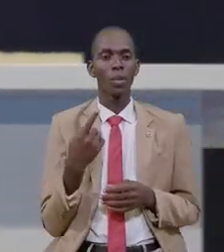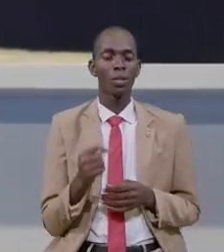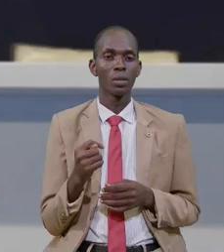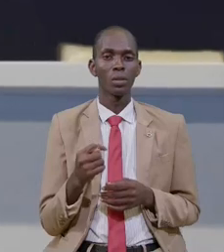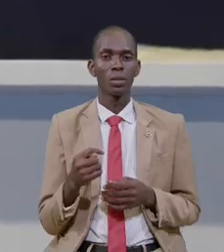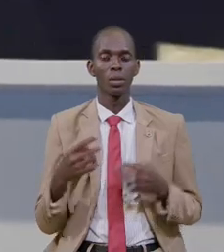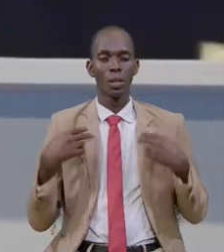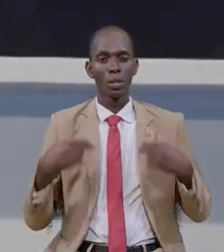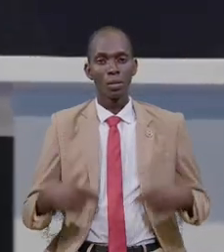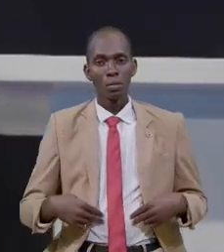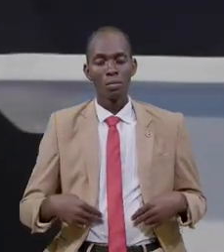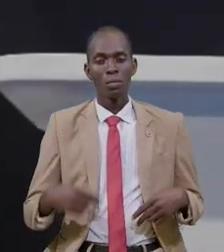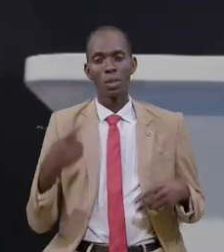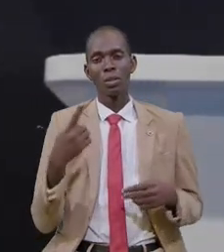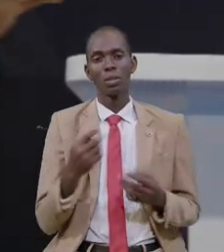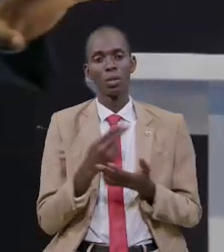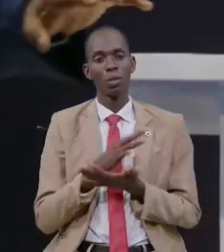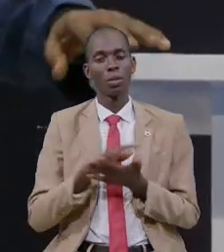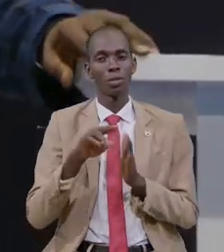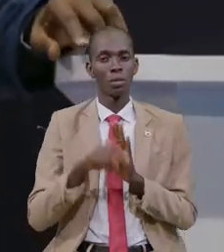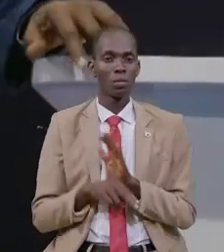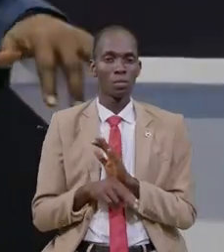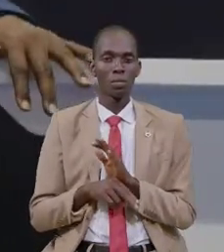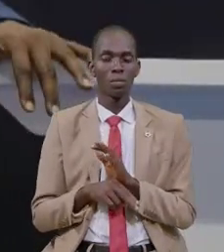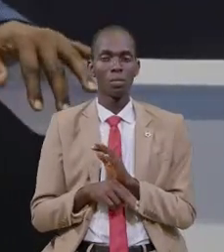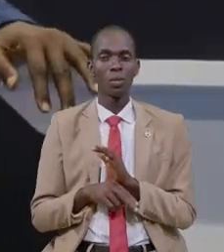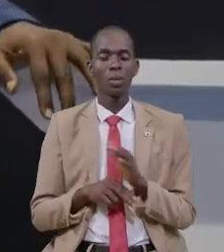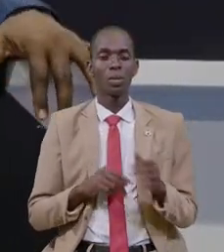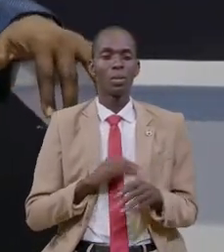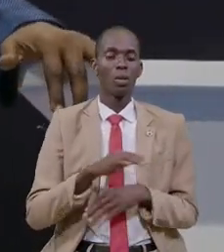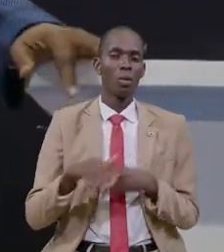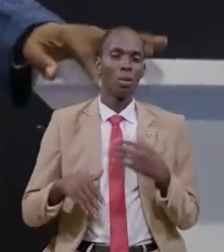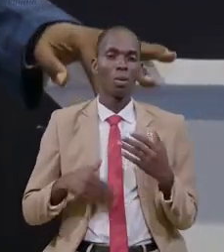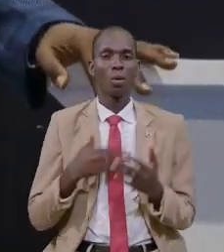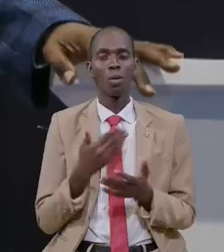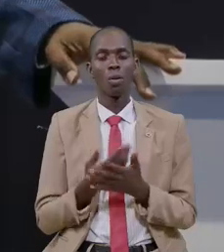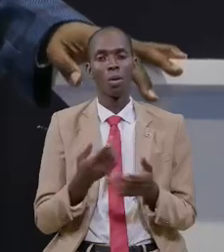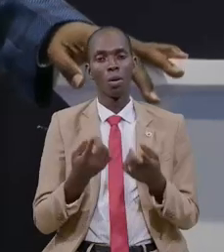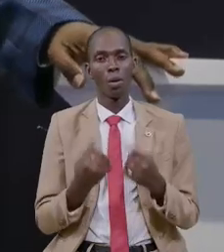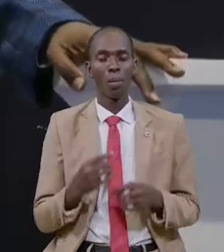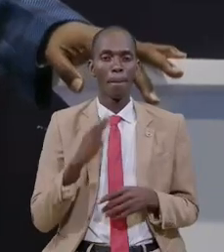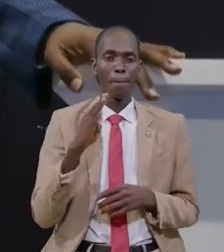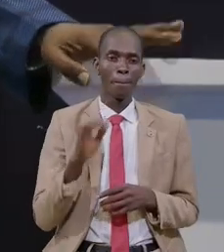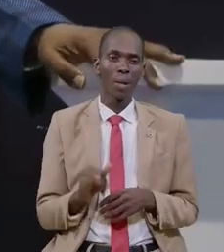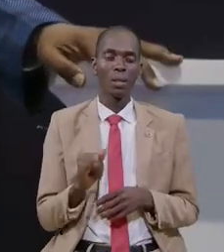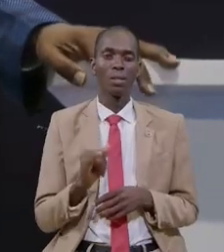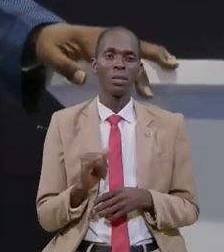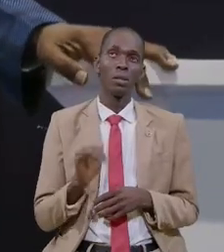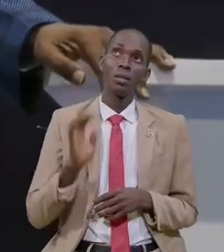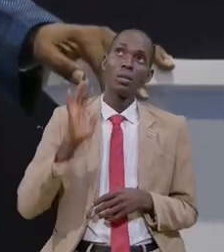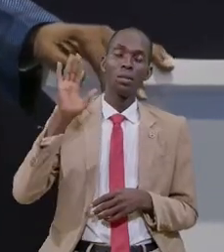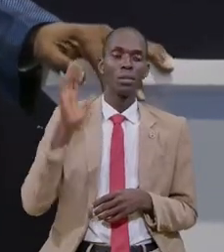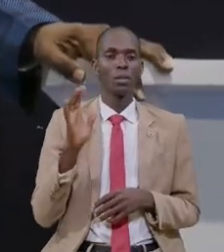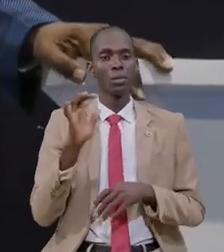La toute chose, la santé, la sainteté, la santé, la guérison, tout vient par ça, son aide. En